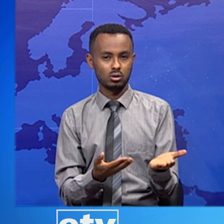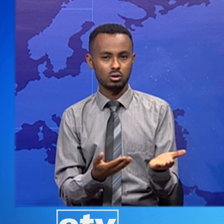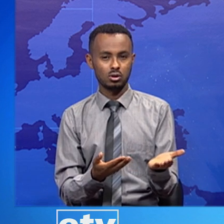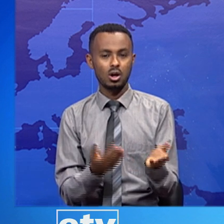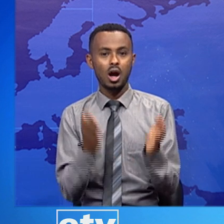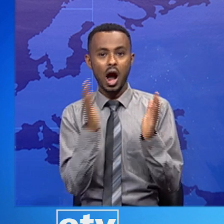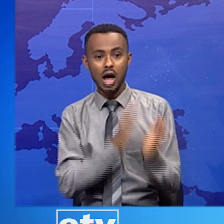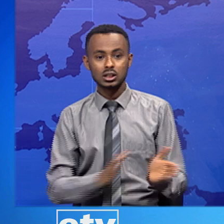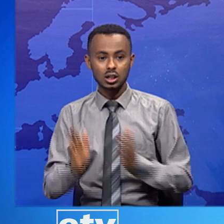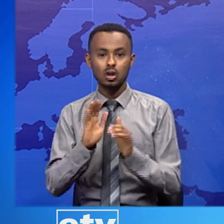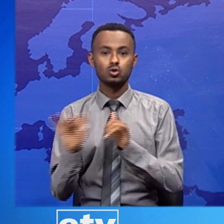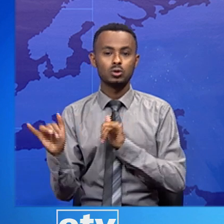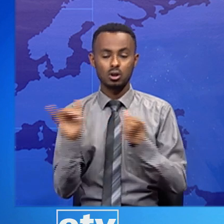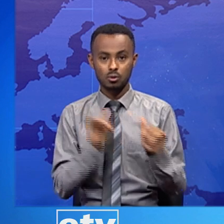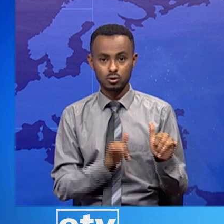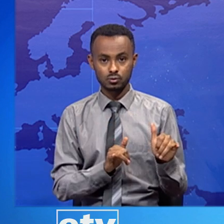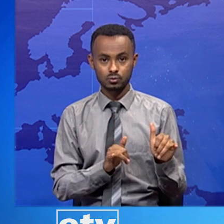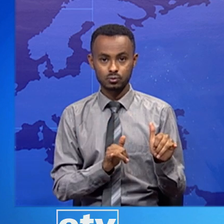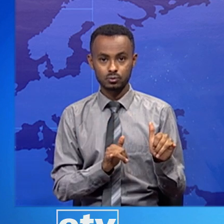አዘጋጁም ደግሞ